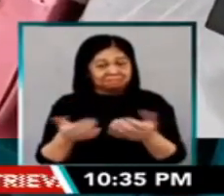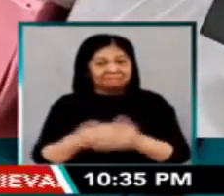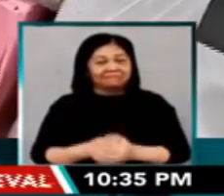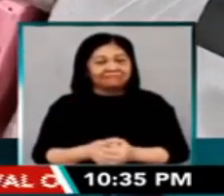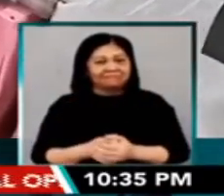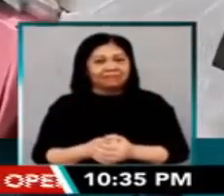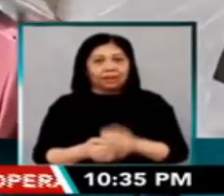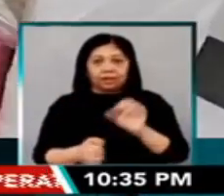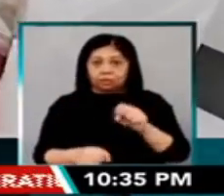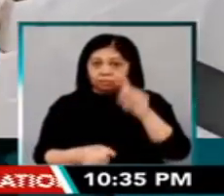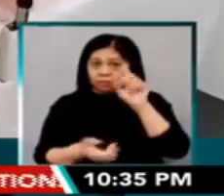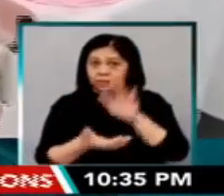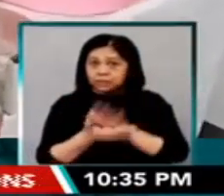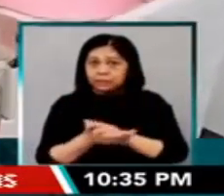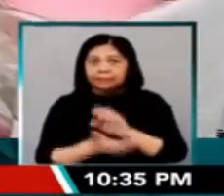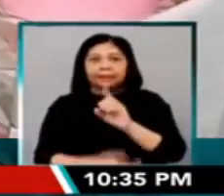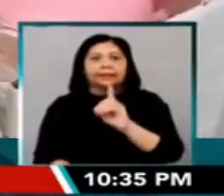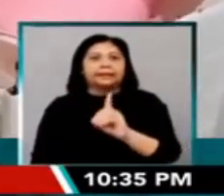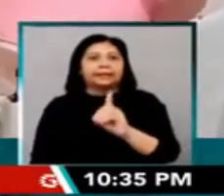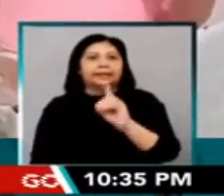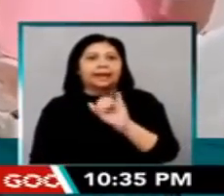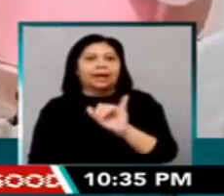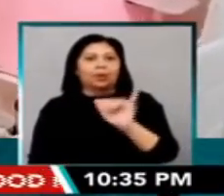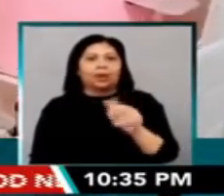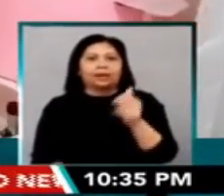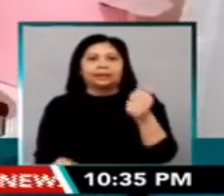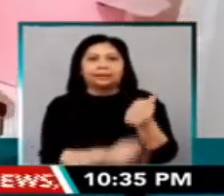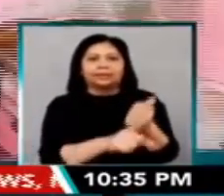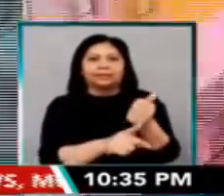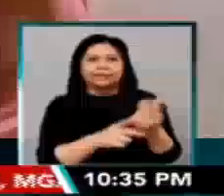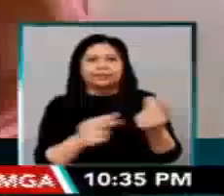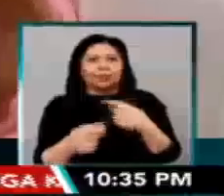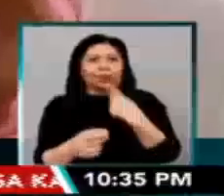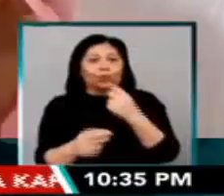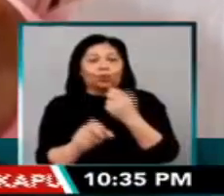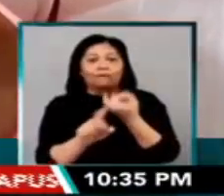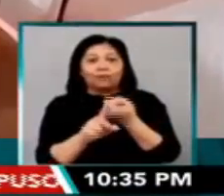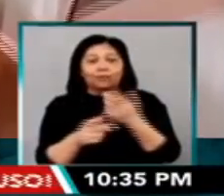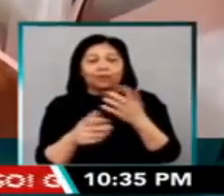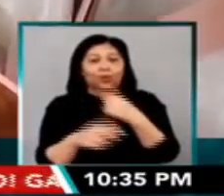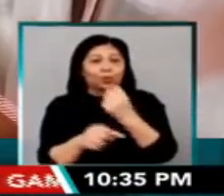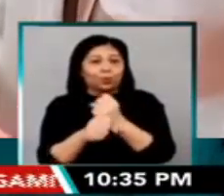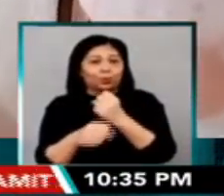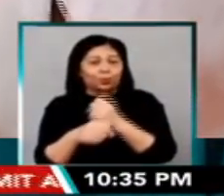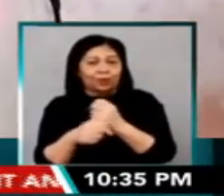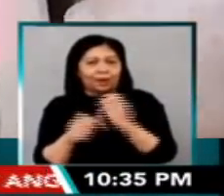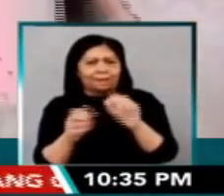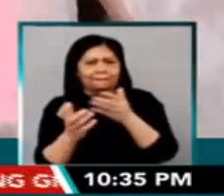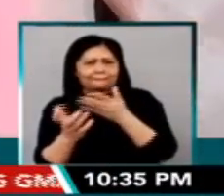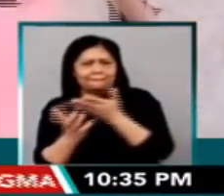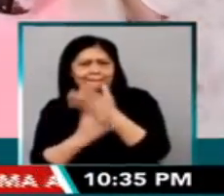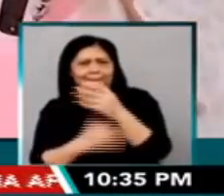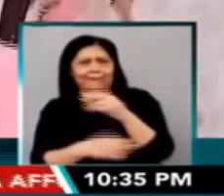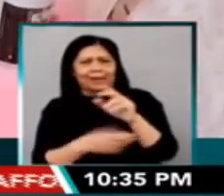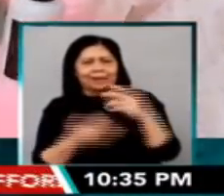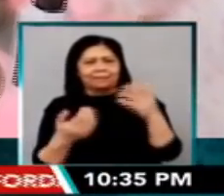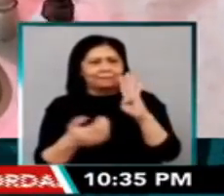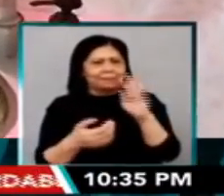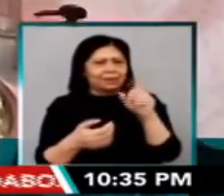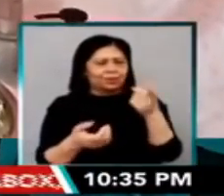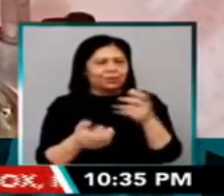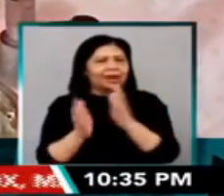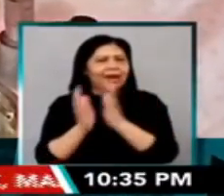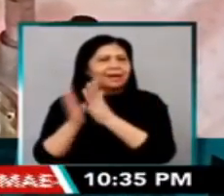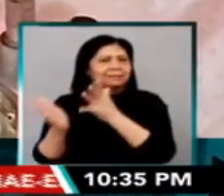bang DIY lang iyan at yari karamihan mula sa karton? Paano? Itanong natin sa mami na